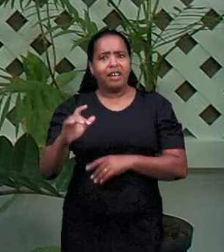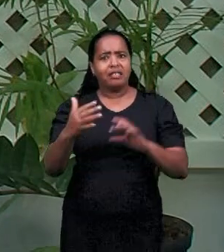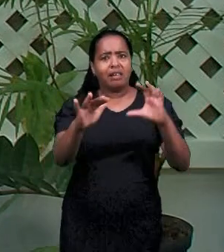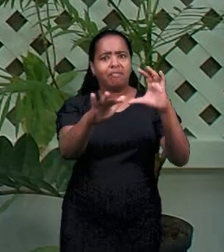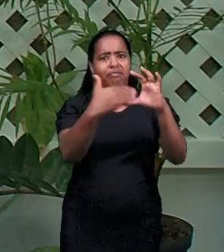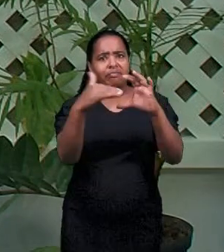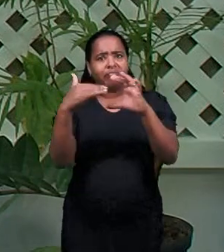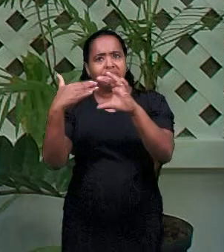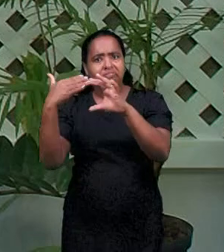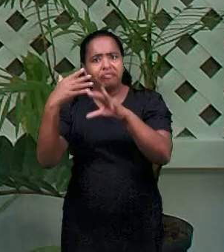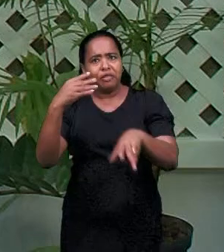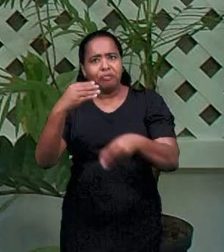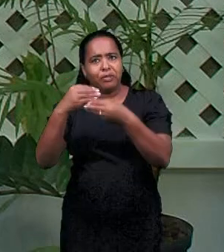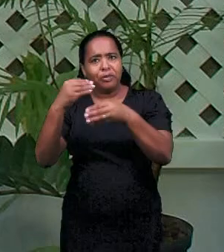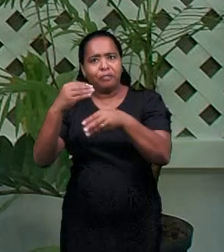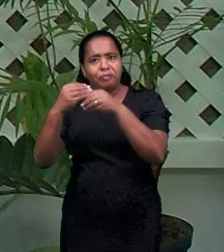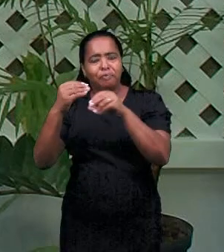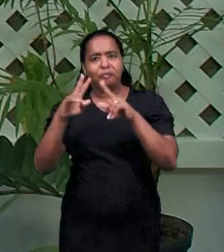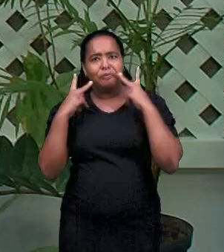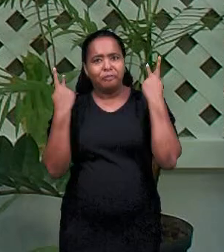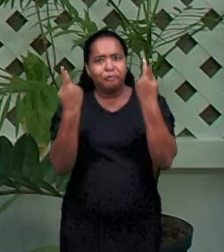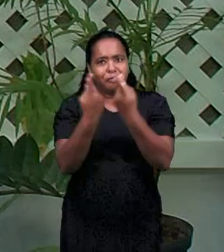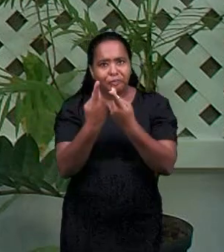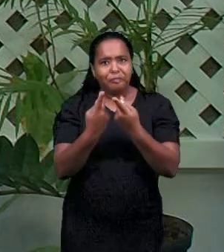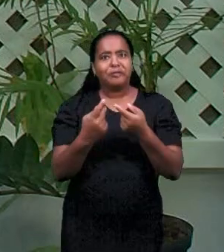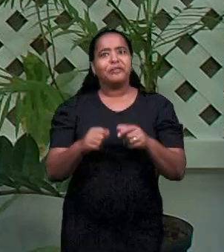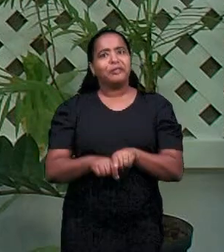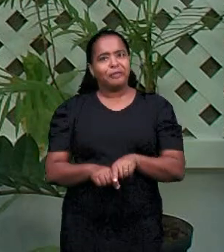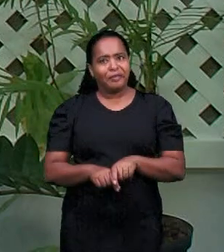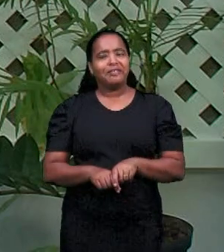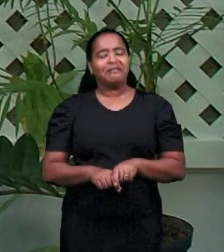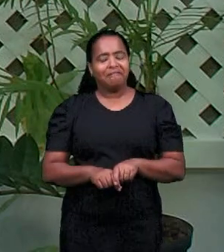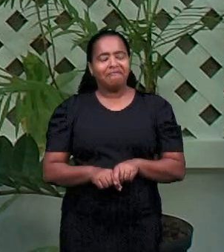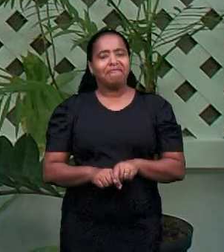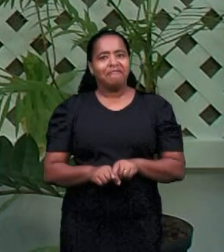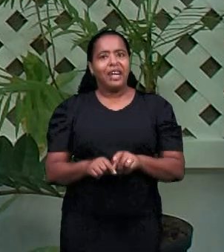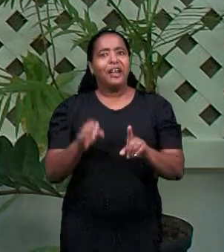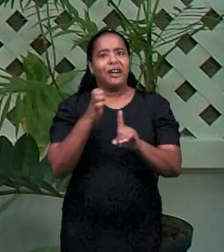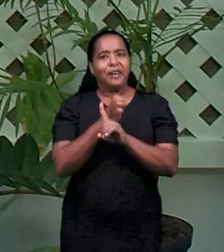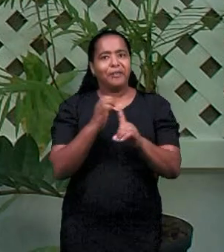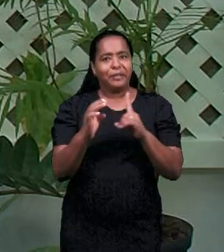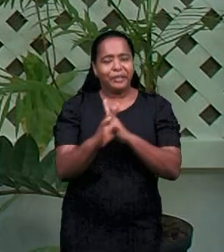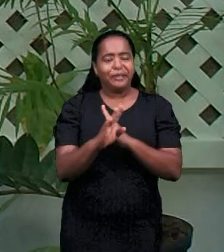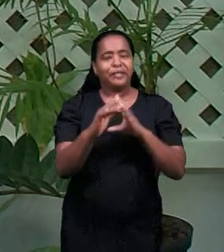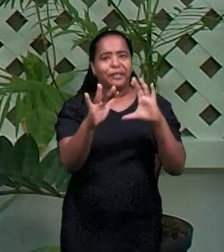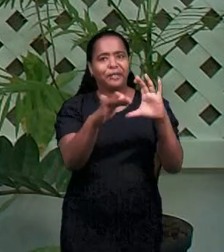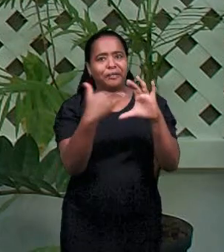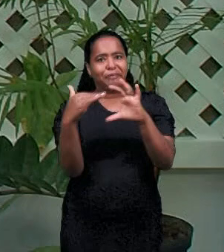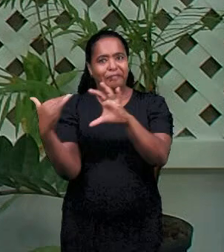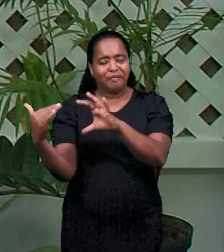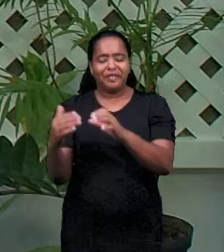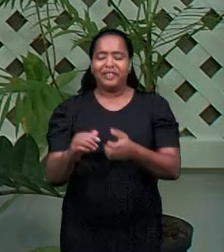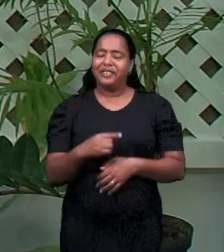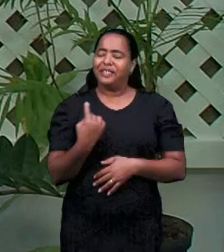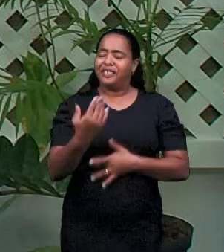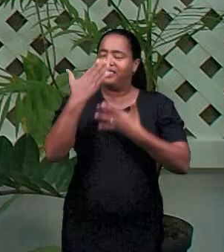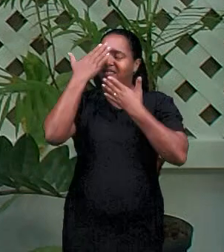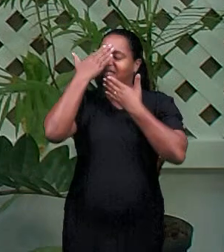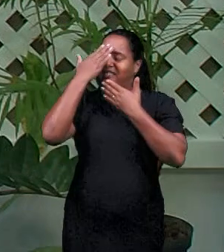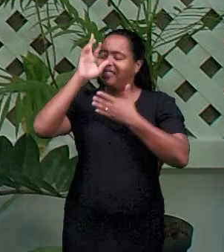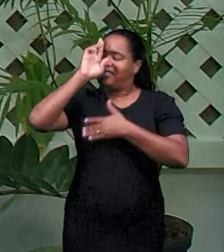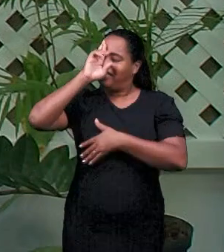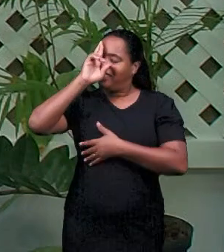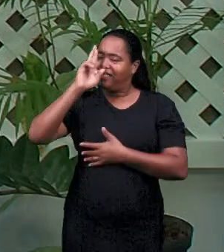à notre école biblique dominicale, dans leur participation. Et nous glorifions le Seigneur à cause de